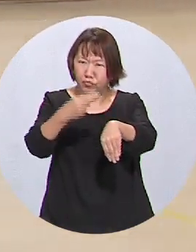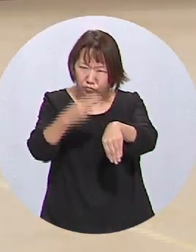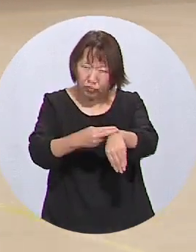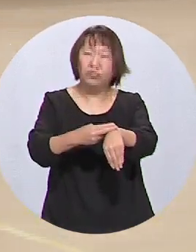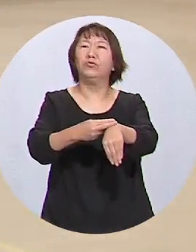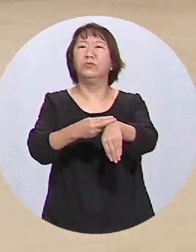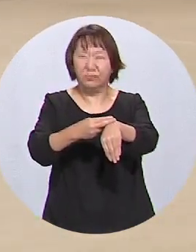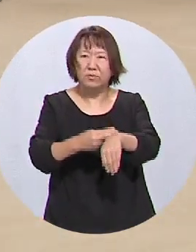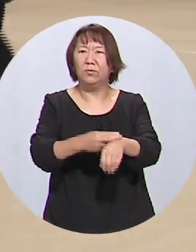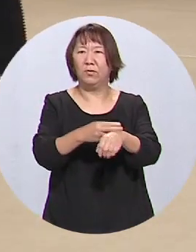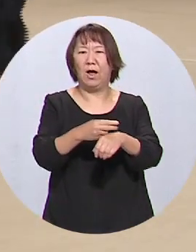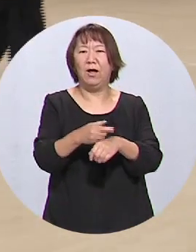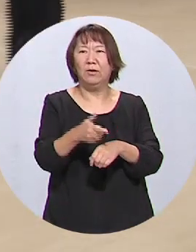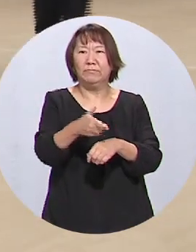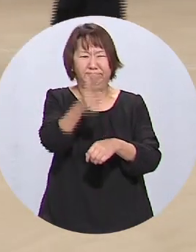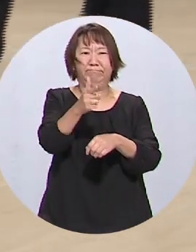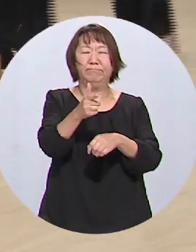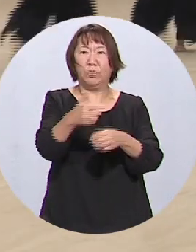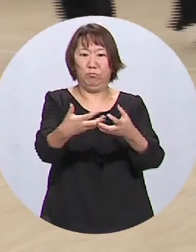定された部隊があります。